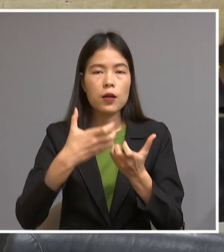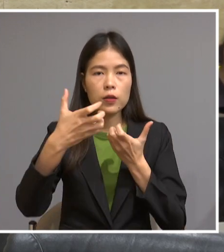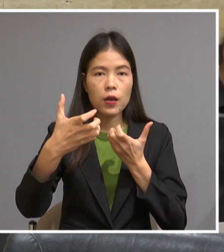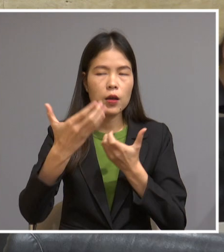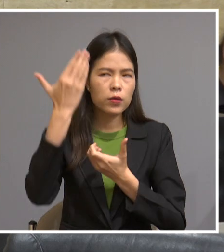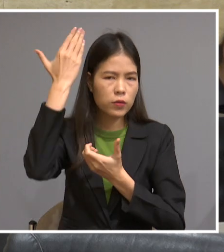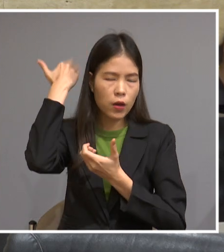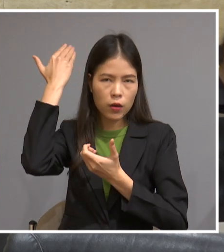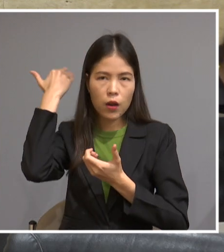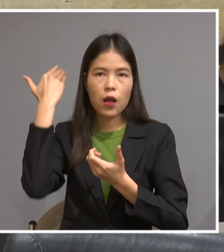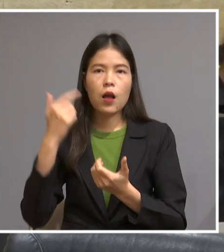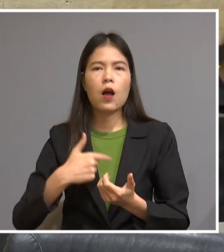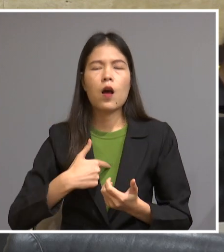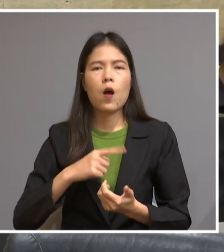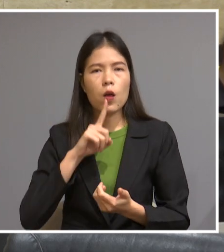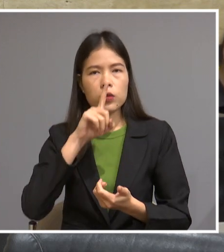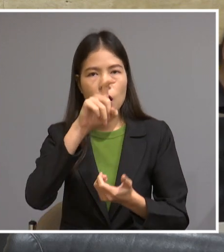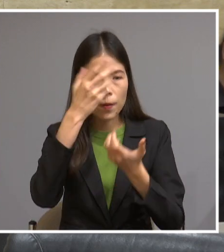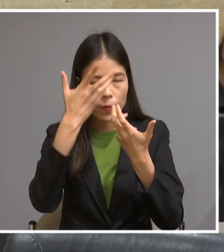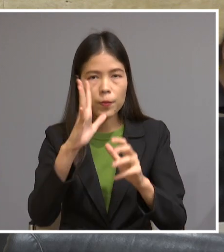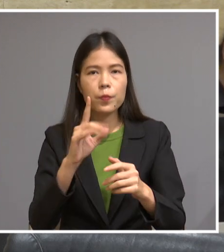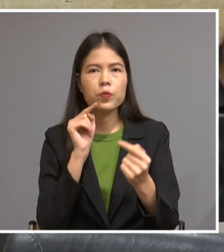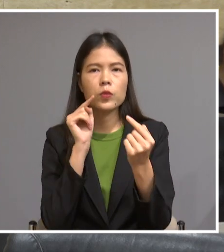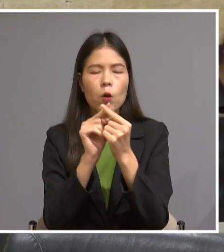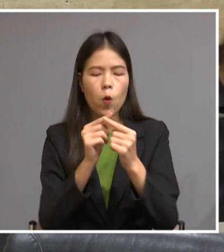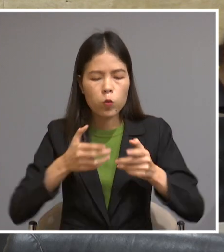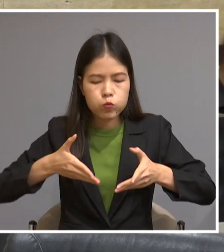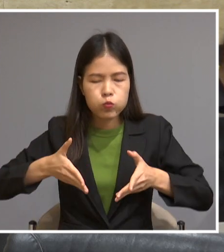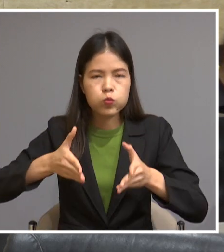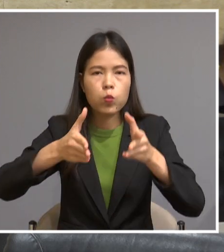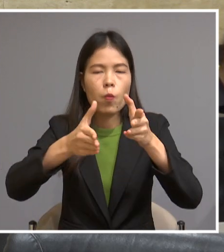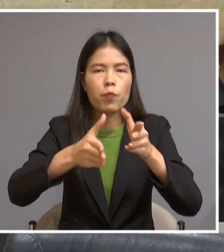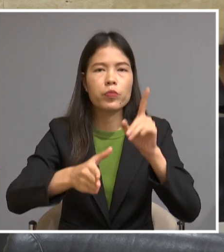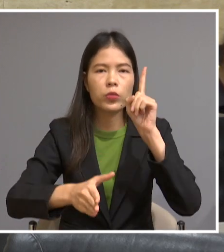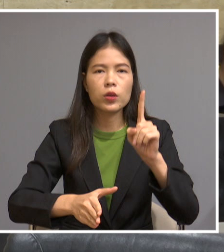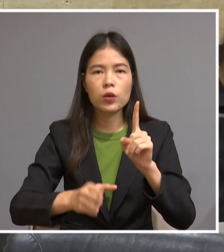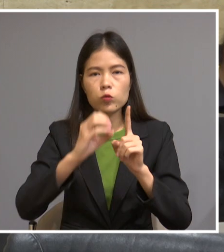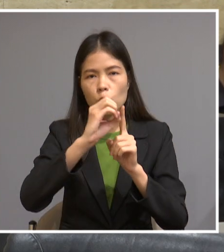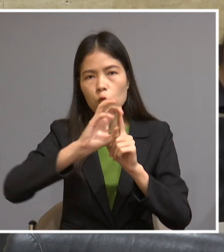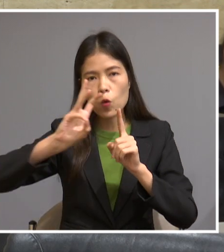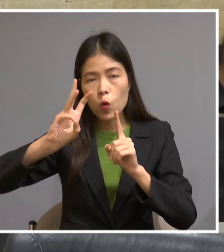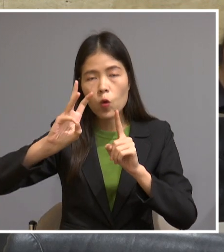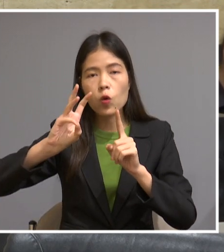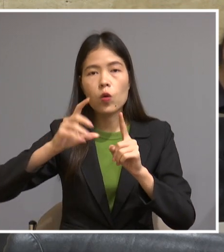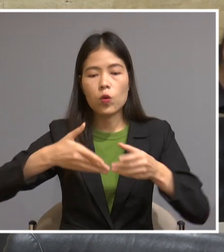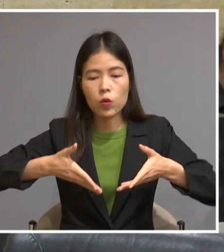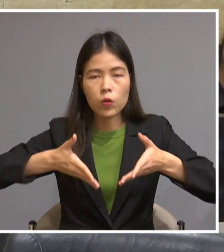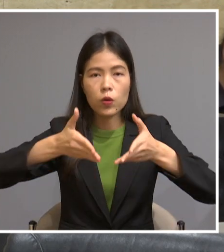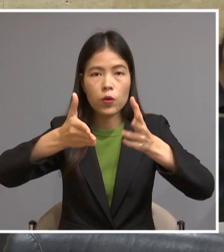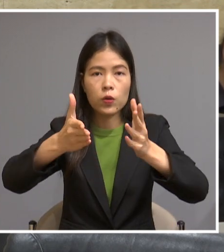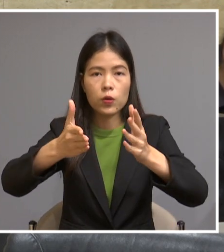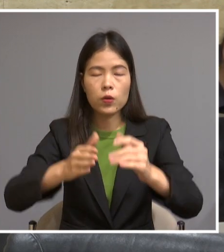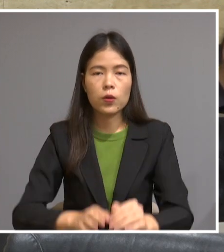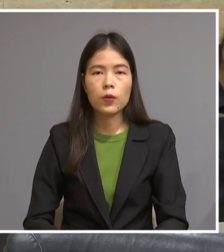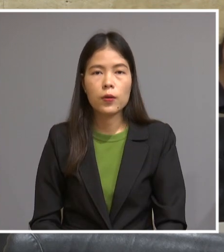แล้วนะครับผมเคยถามท่าน całyมีีเรื่องถนนเส้น 106ช่วงจากปากทางม.โ